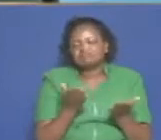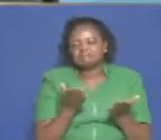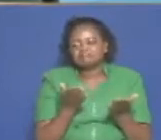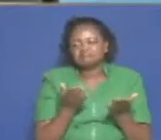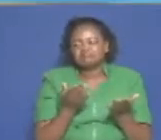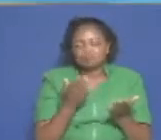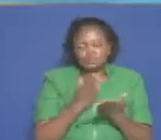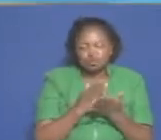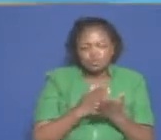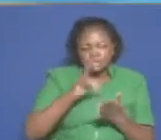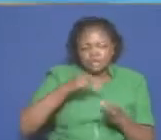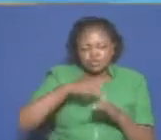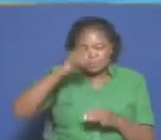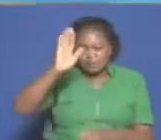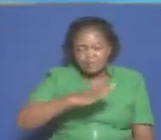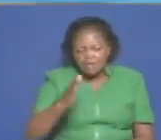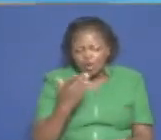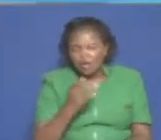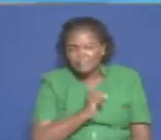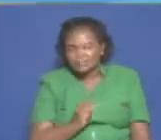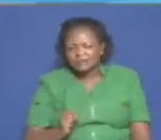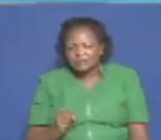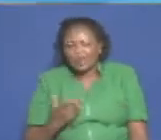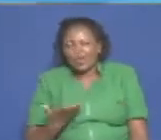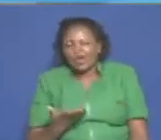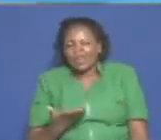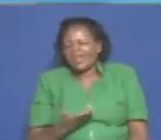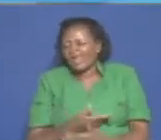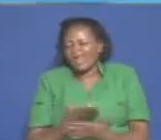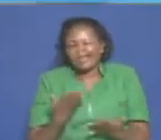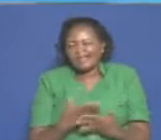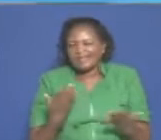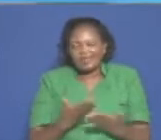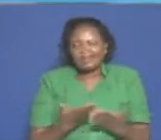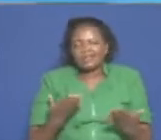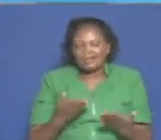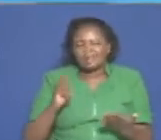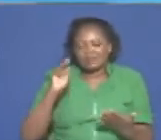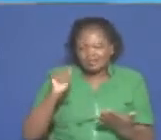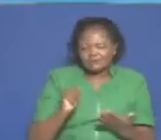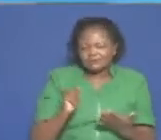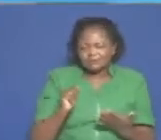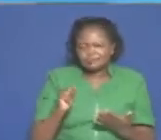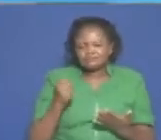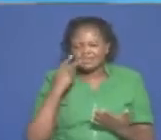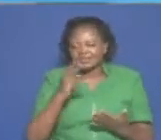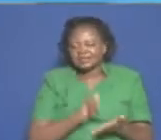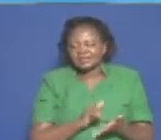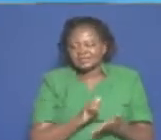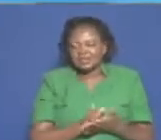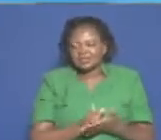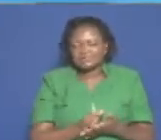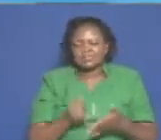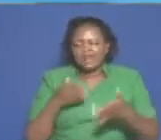bunge la kitaifa, hata katika seneti, hata katika uwakilishi wa wadi. Kwa hivyo napata kwamba isiwe ni